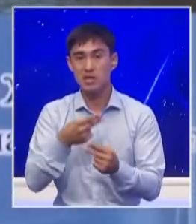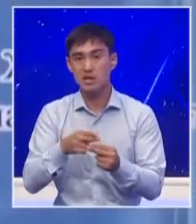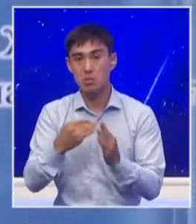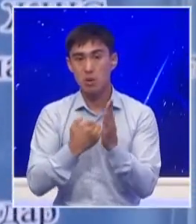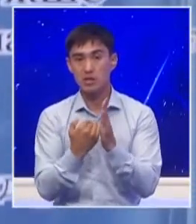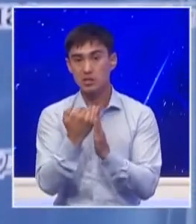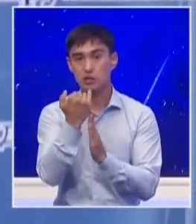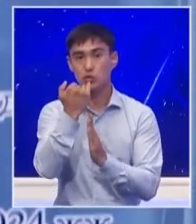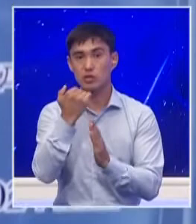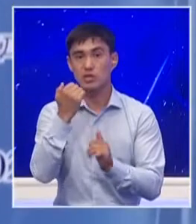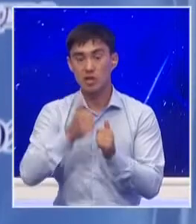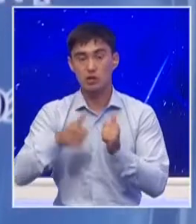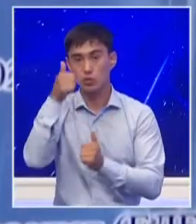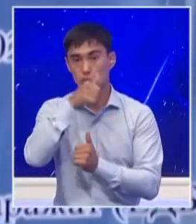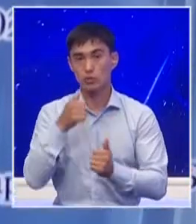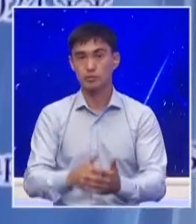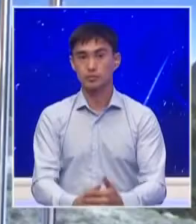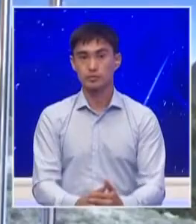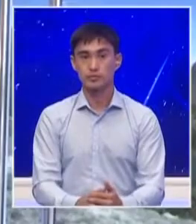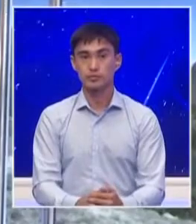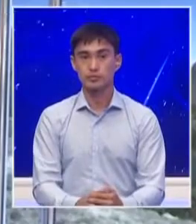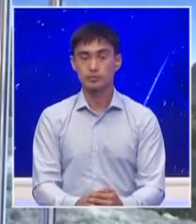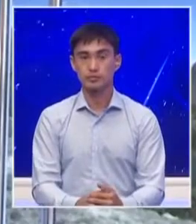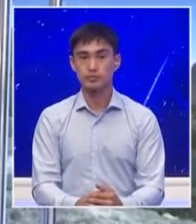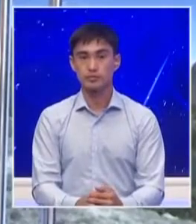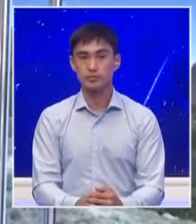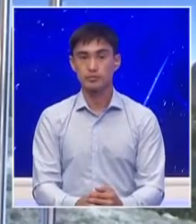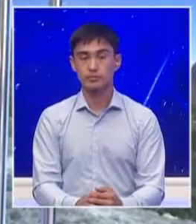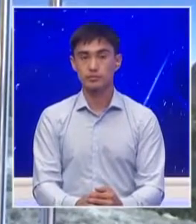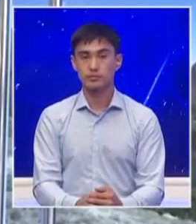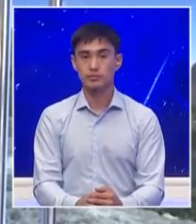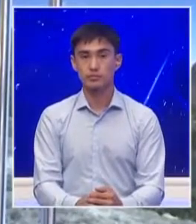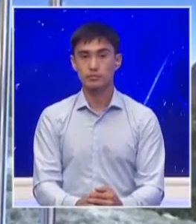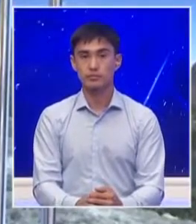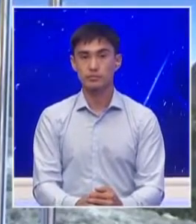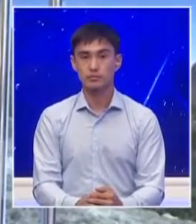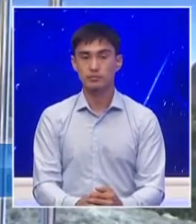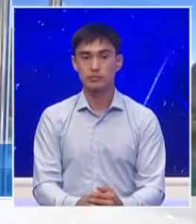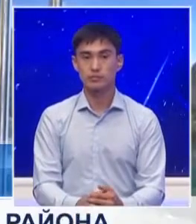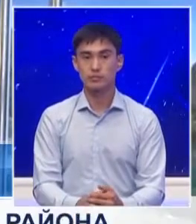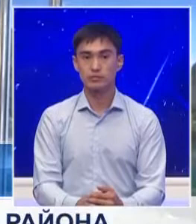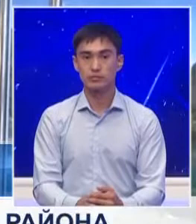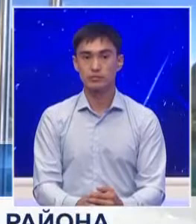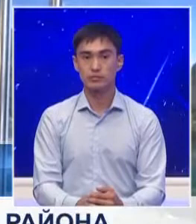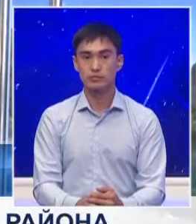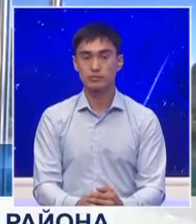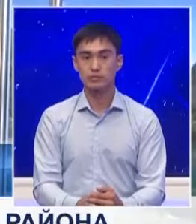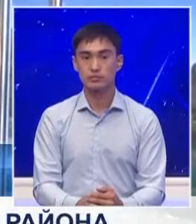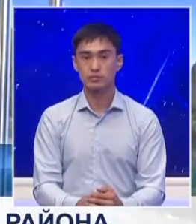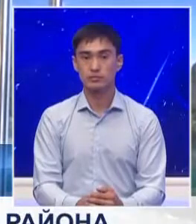показатель растет из года в год алдан до egm'a all the gym осанка спину своих прерван